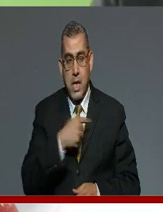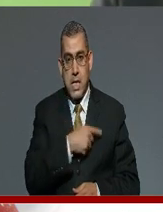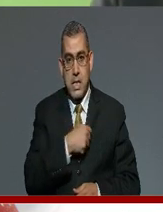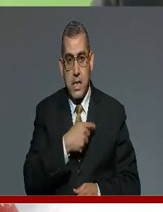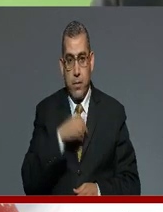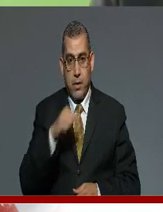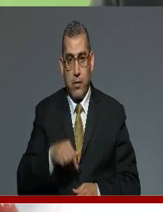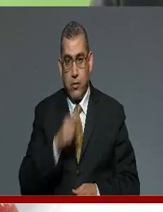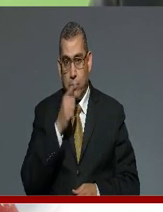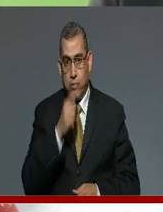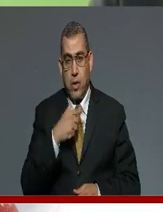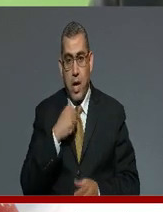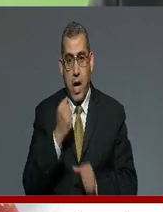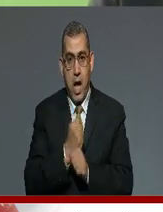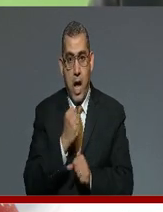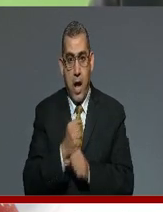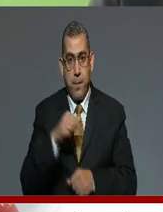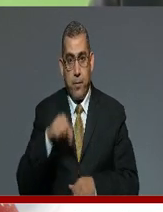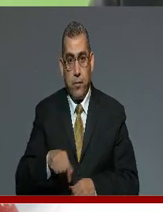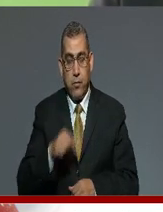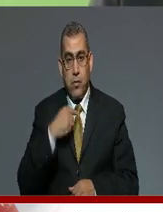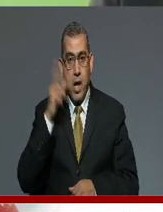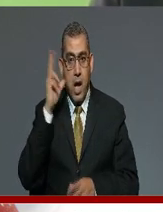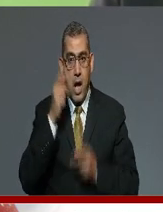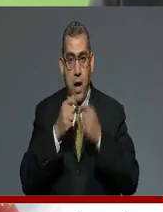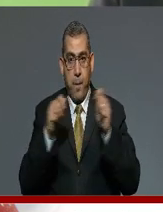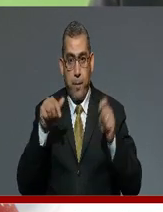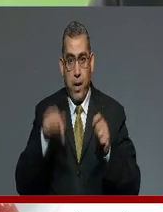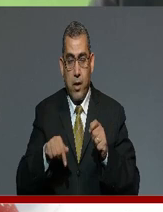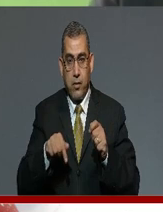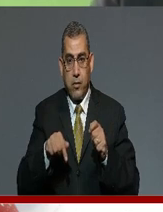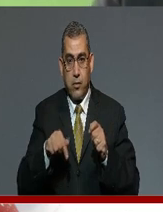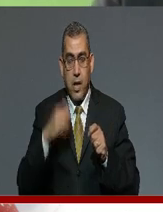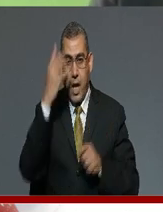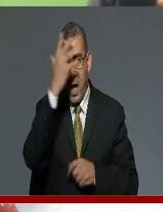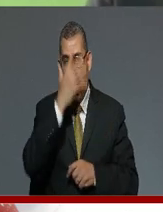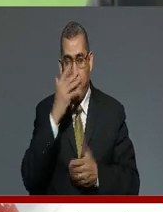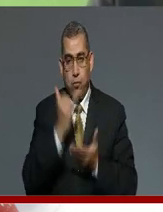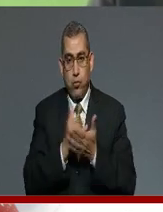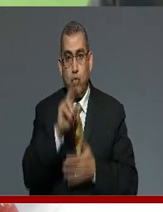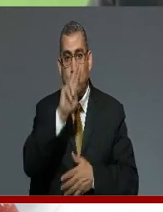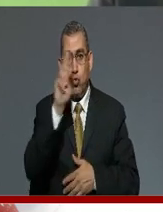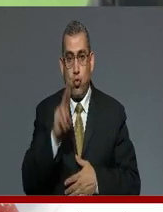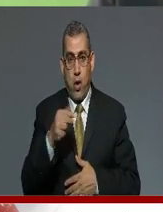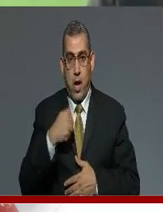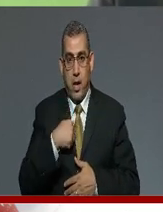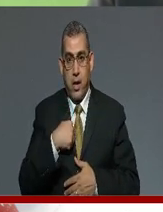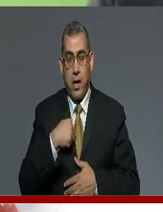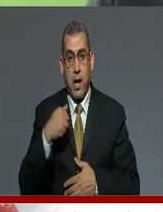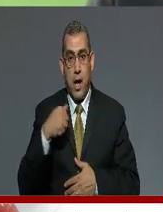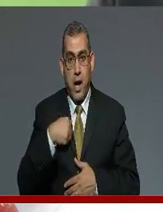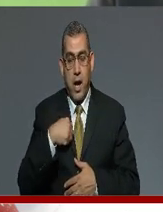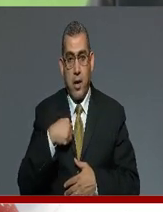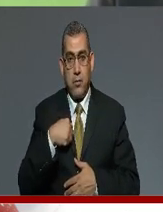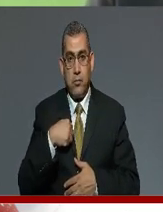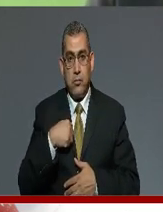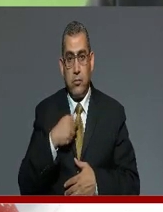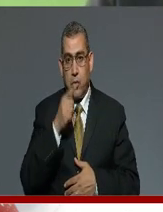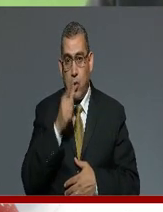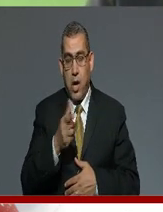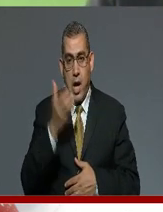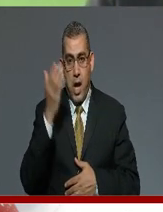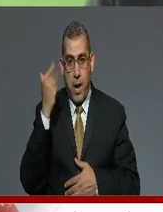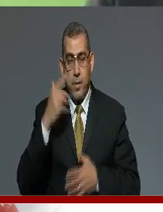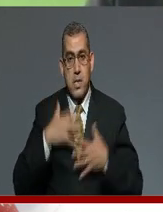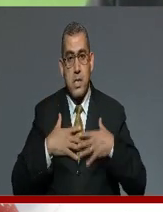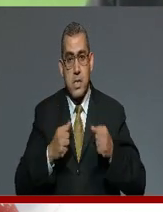وانا اعمل في وكاله الانباء الافريقيه سؤالي لقد تحدثت مع النظام